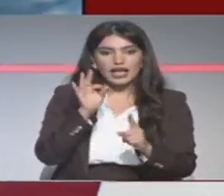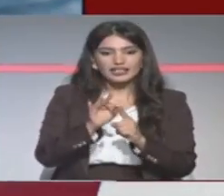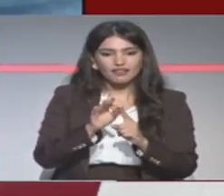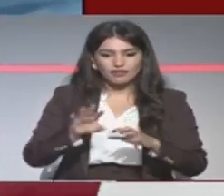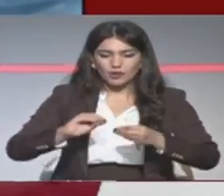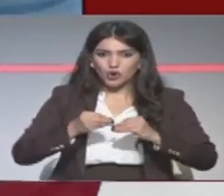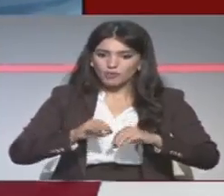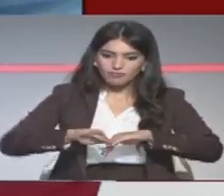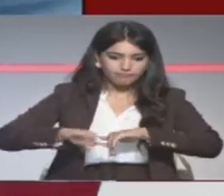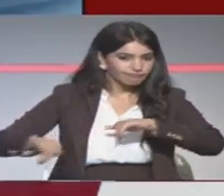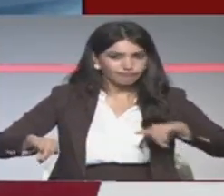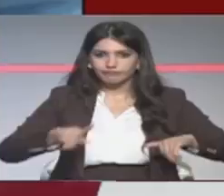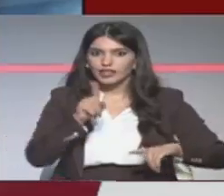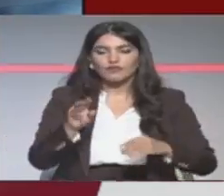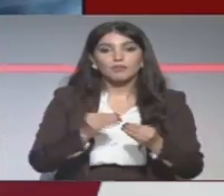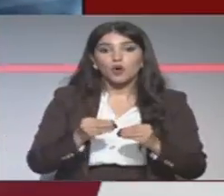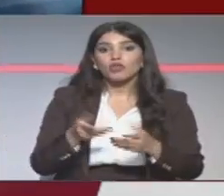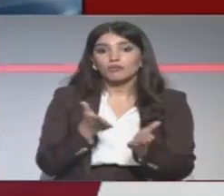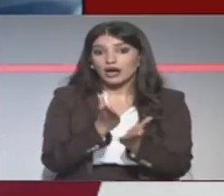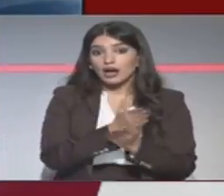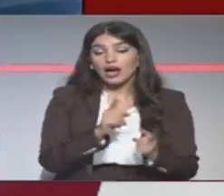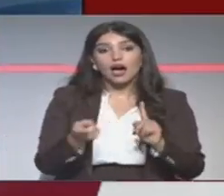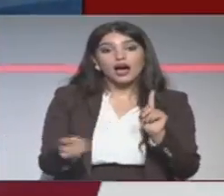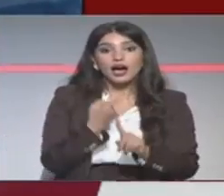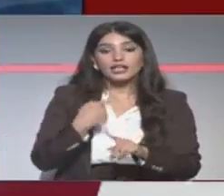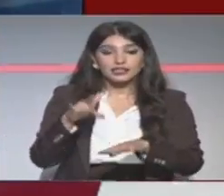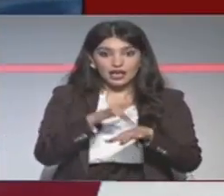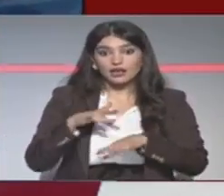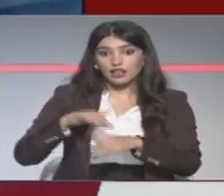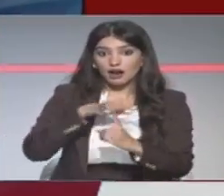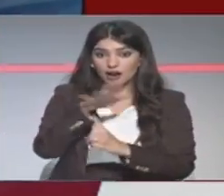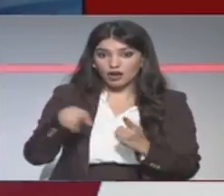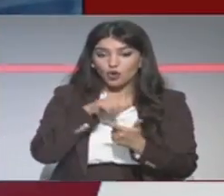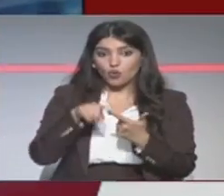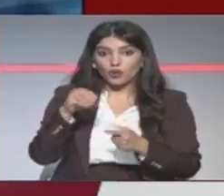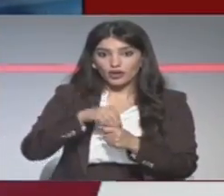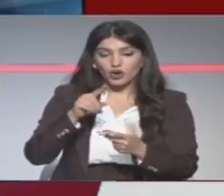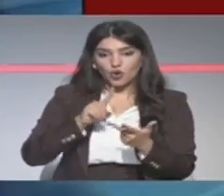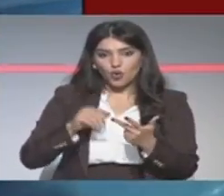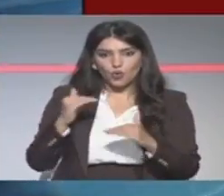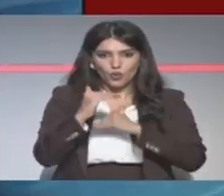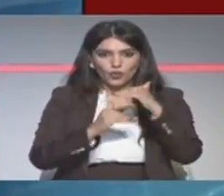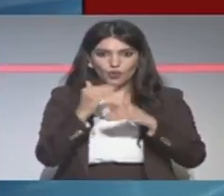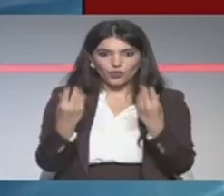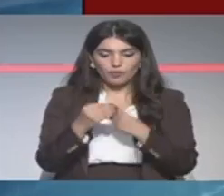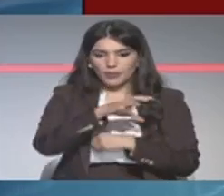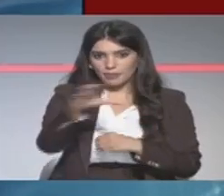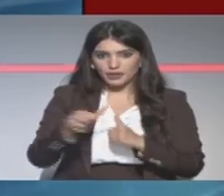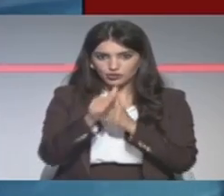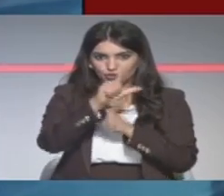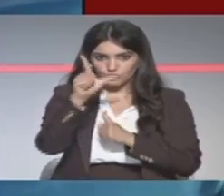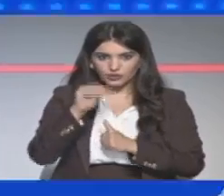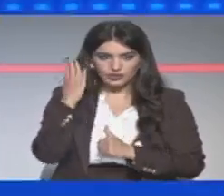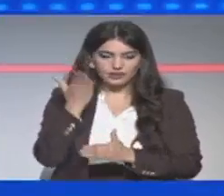الإشكاليات العالقة في عدد من المجالات، خاصة منها ذات الطابع الاجتماعي والاقتصادي والتنموي بالجهات.